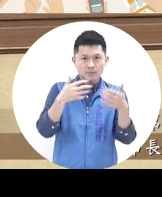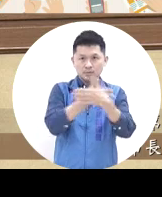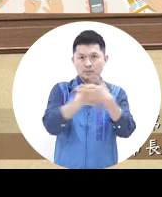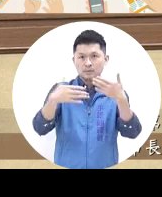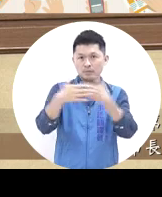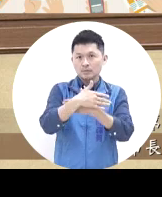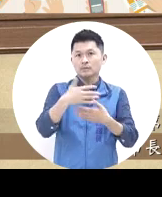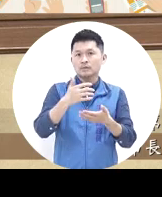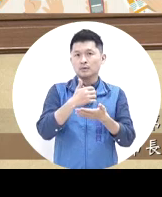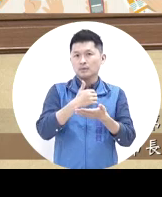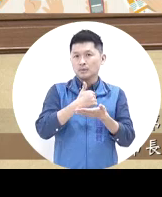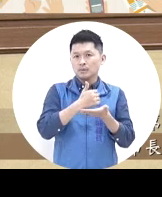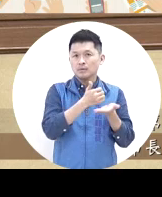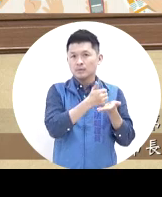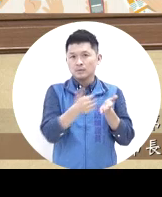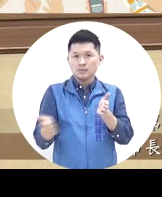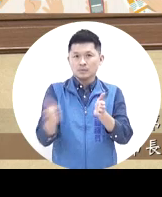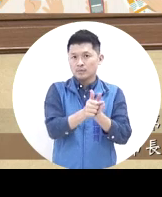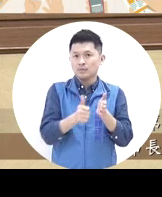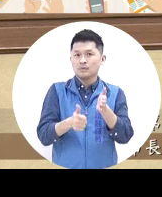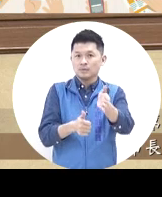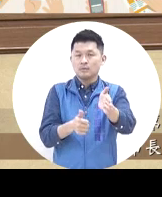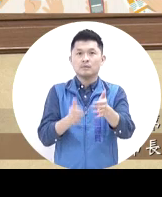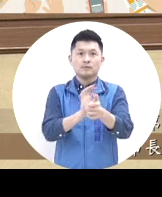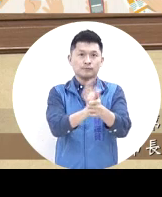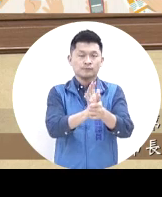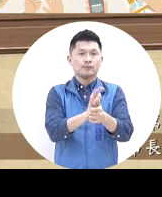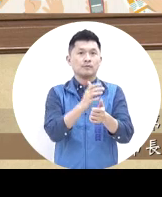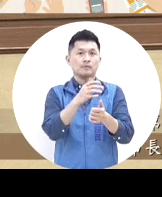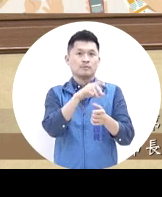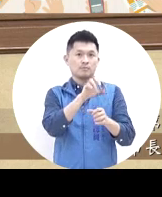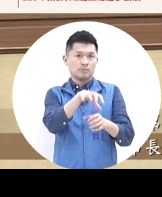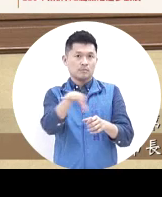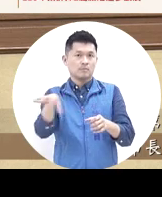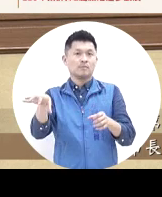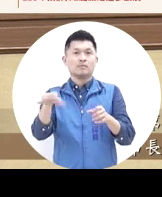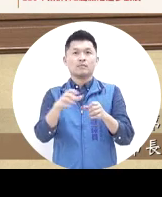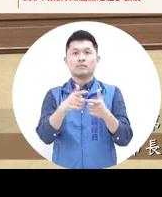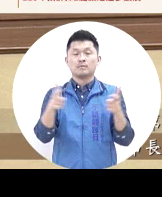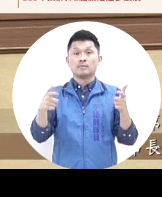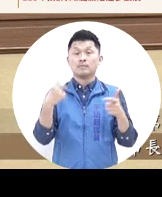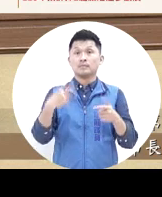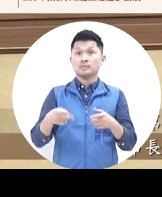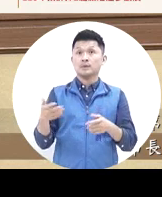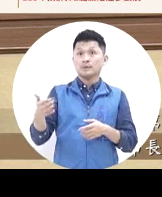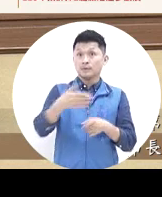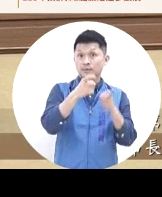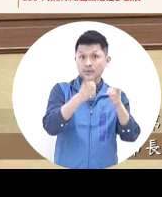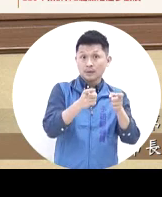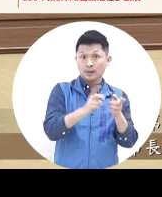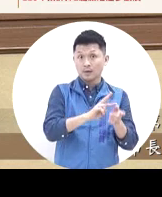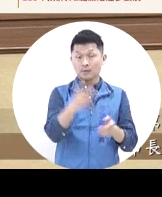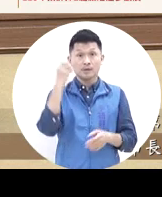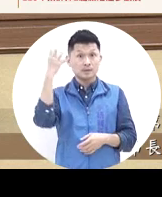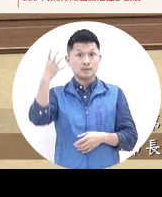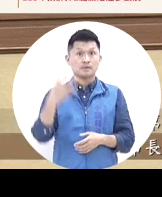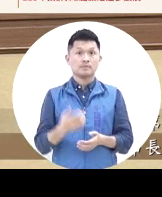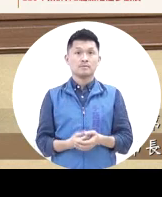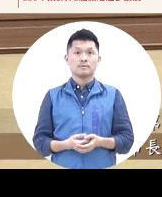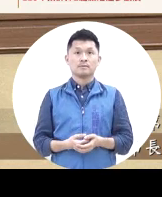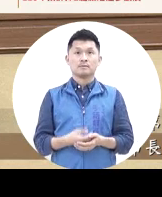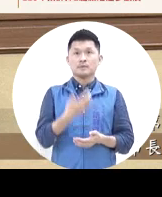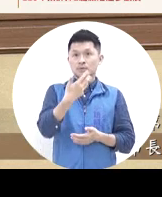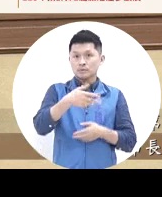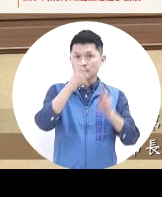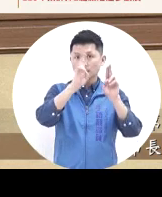台，这都是我们所推动的项目之一。至于渔港转型，目前对水电补助系